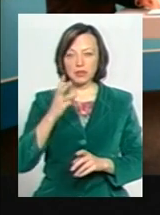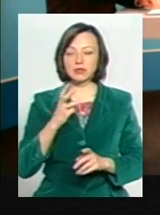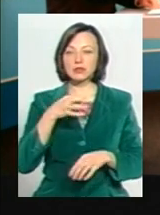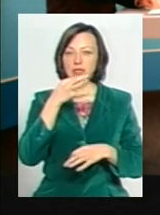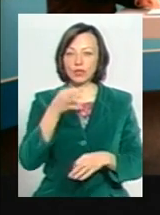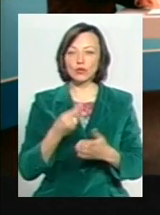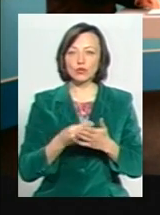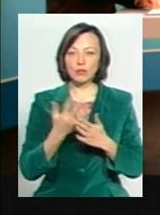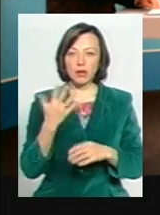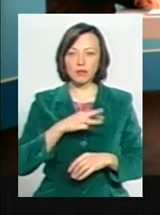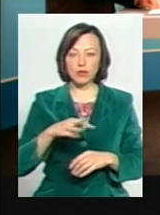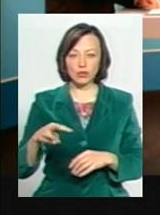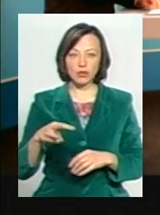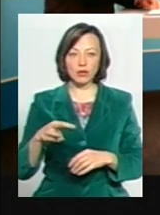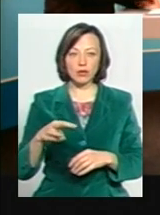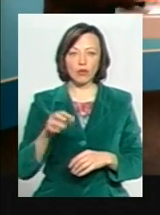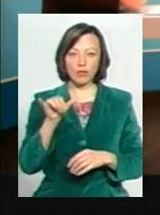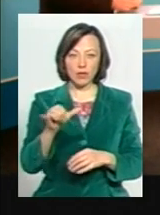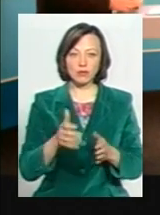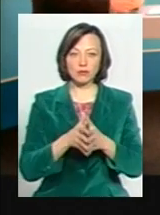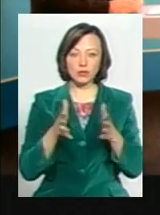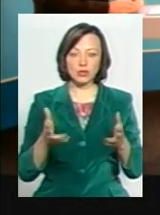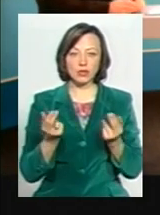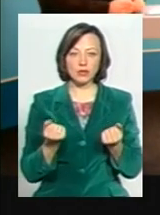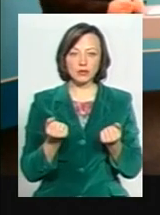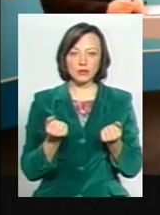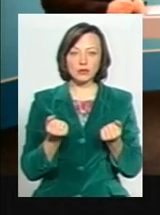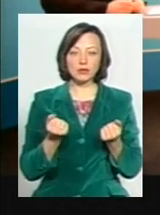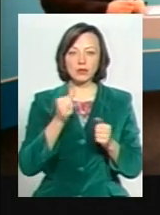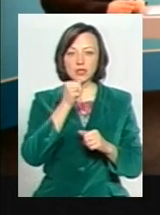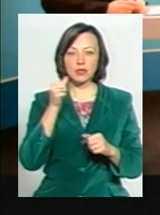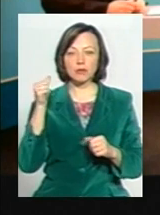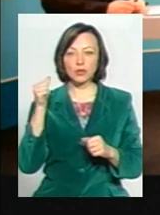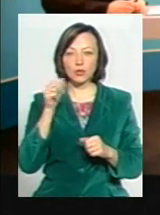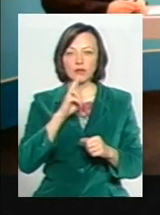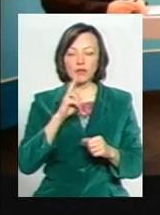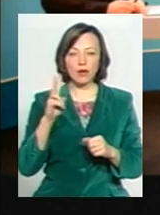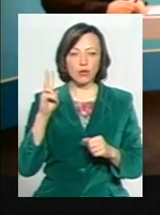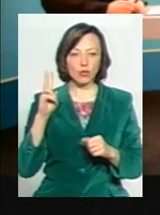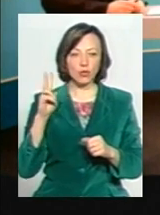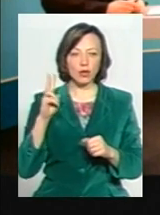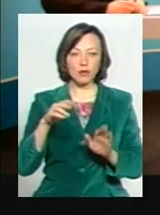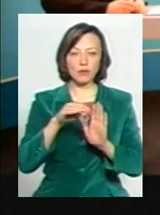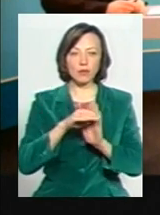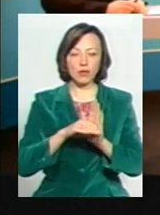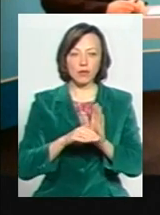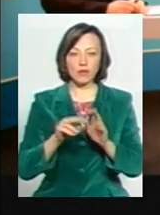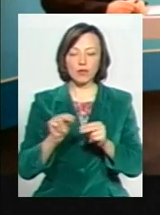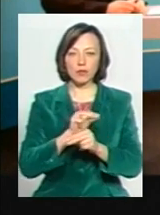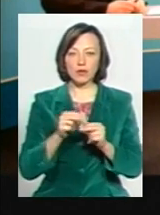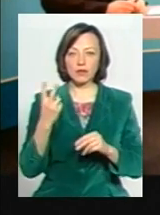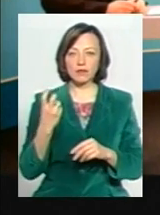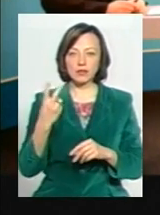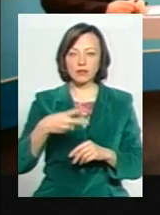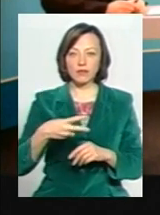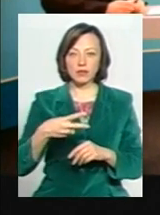я знаю, у Чернігові більше. Більше. За минулі 2 роки відповідно програми ми відремонтували